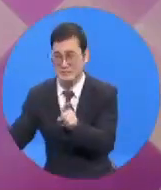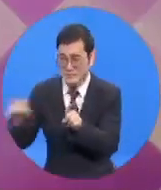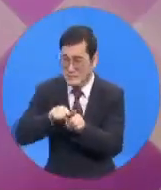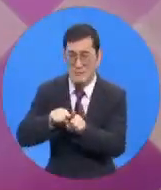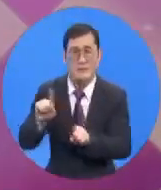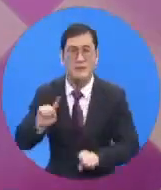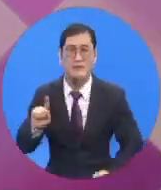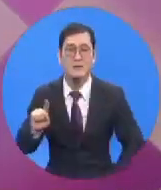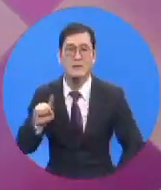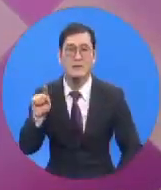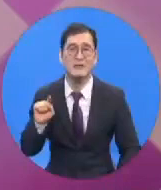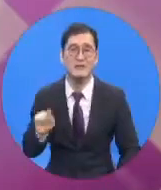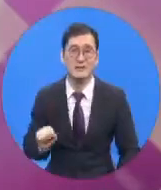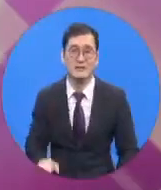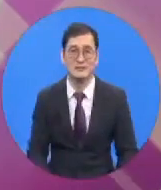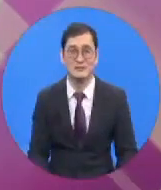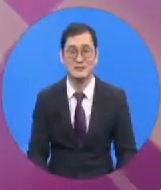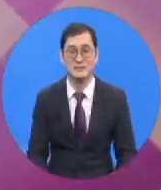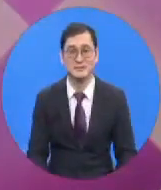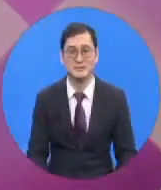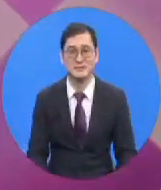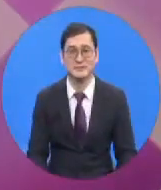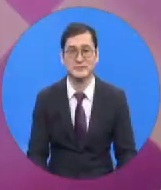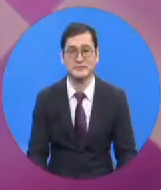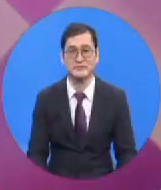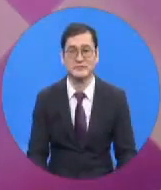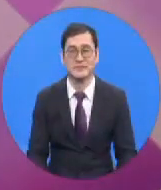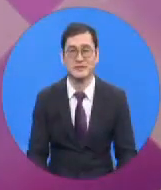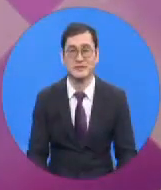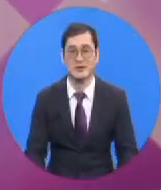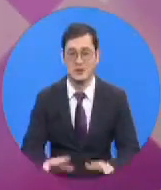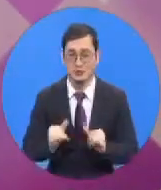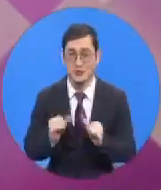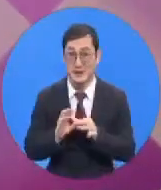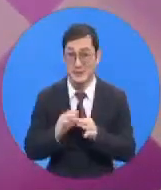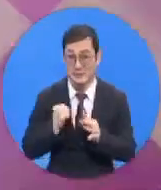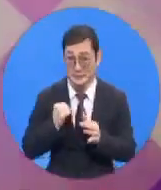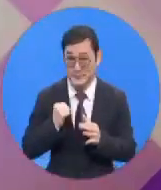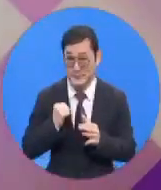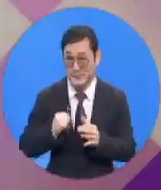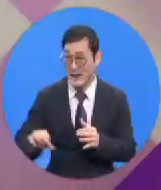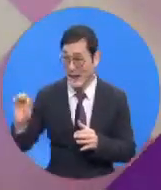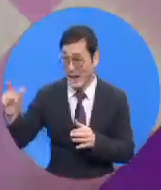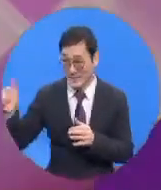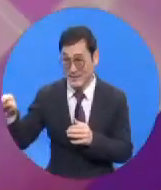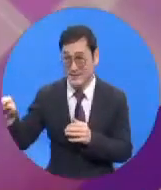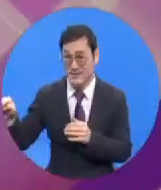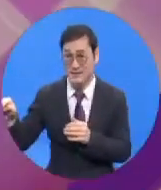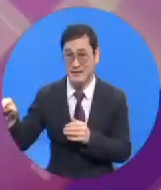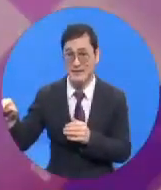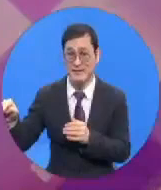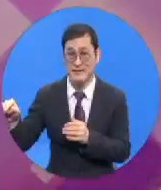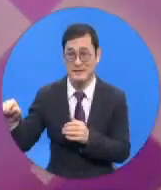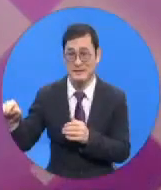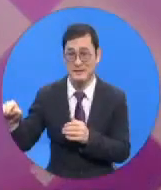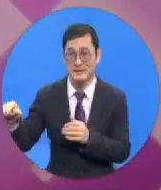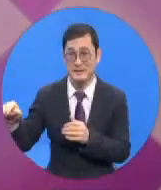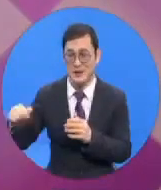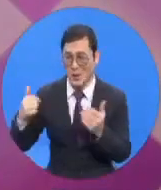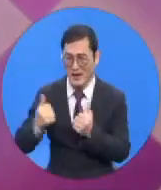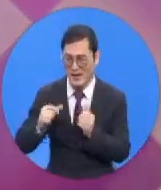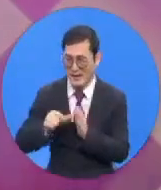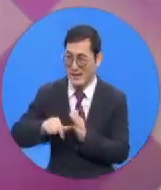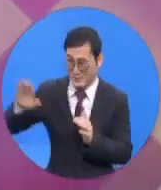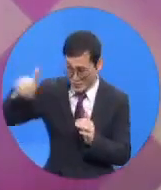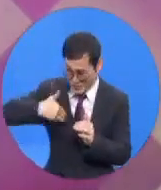싸움이 격화되고 있다. 아, 그럼요. 이렇게 보시는 예. 거네요. 실제 국민의힘에서는 안철수 대표를 한 회의에 부르려다가